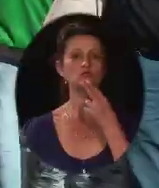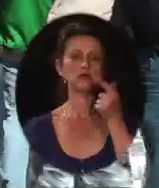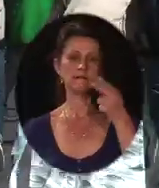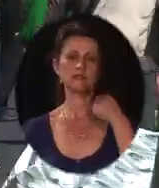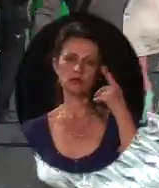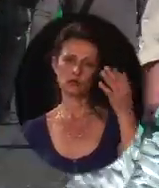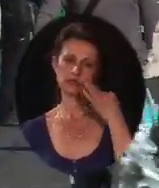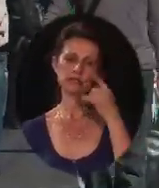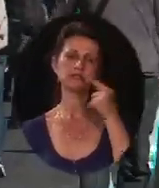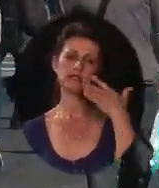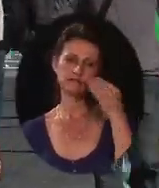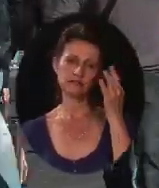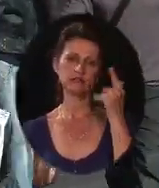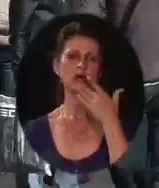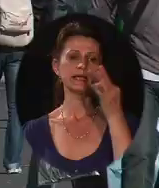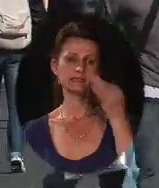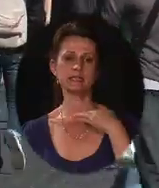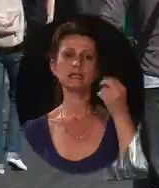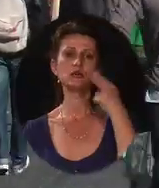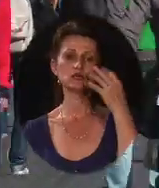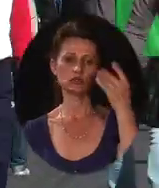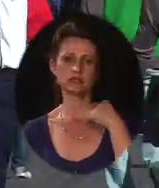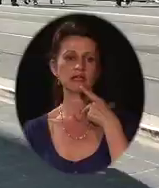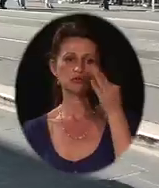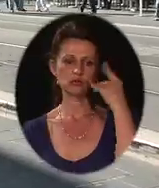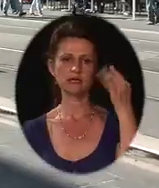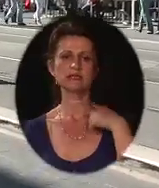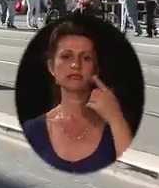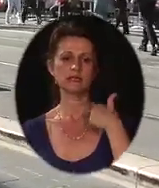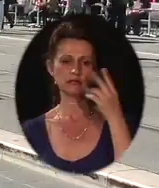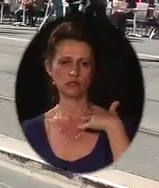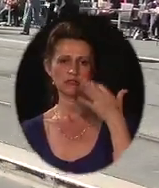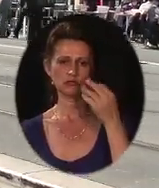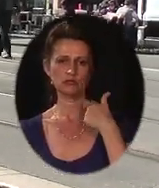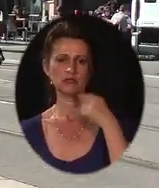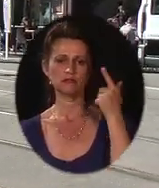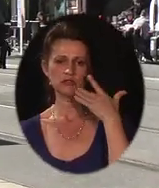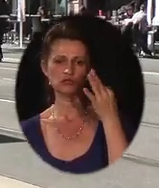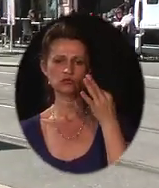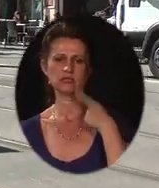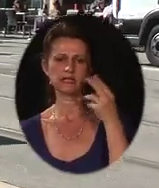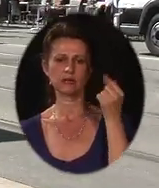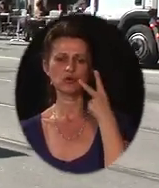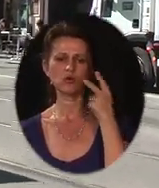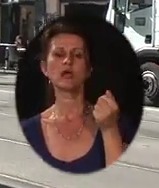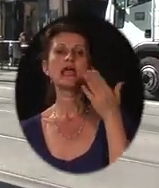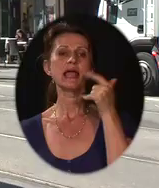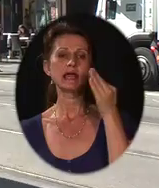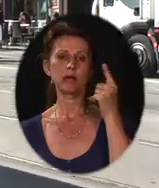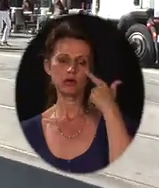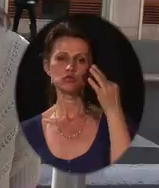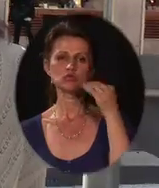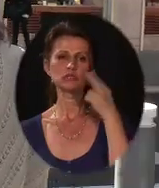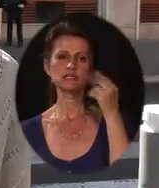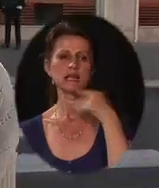Vous l'avez compris, Delphine doit être très concentrée pour regarder attentivement les voitures, les camions ou les scooters. Elle n'a pas le